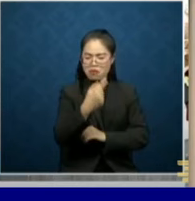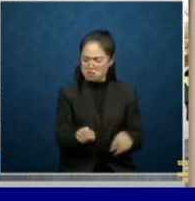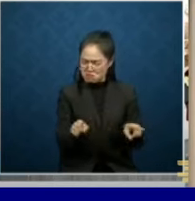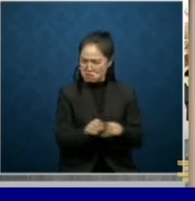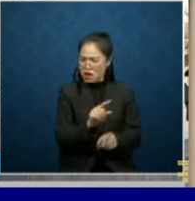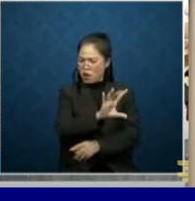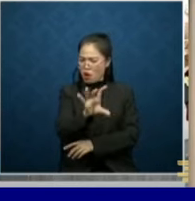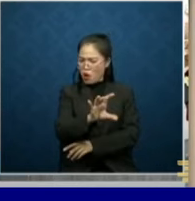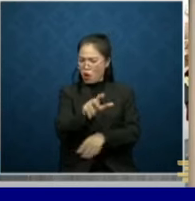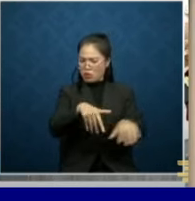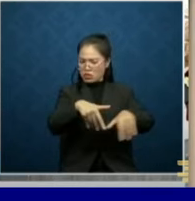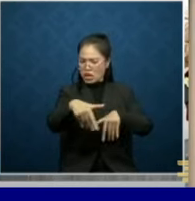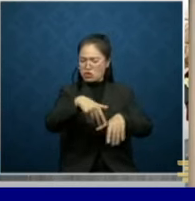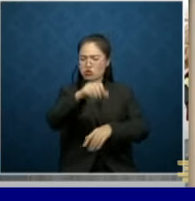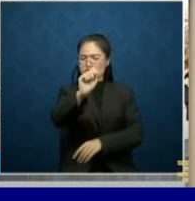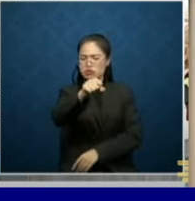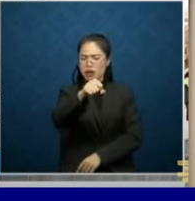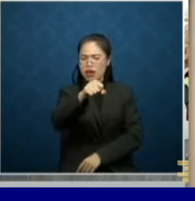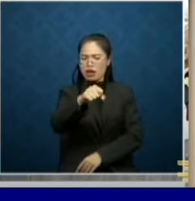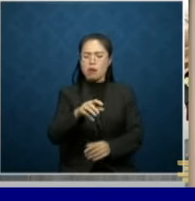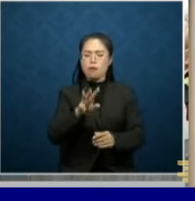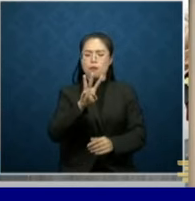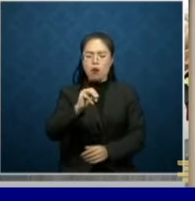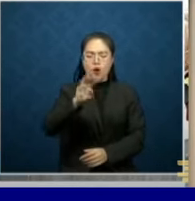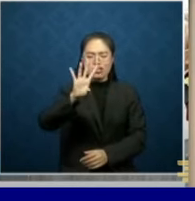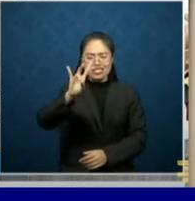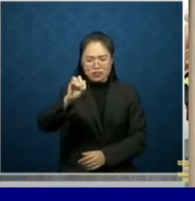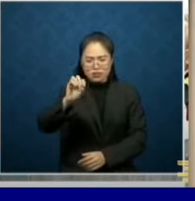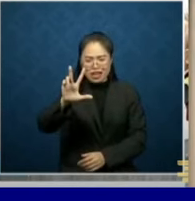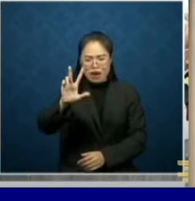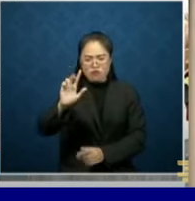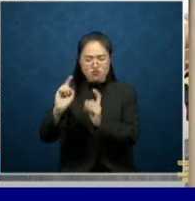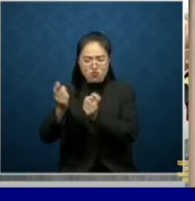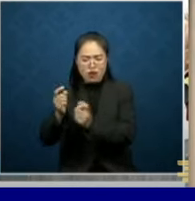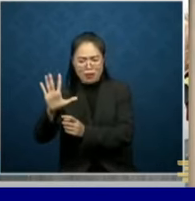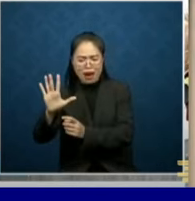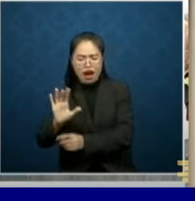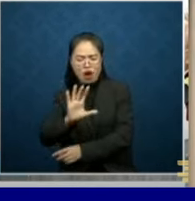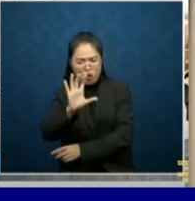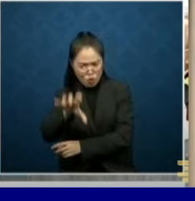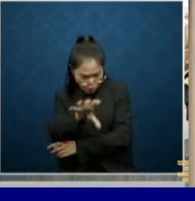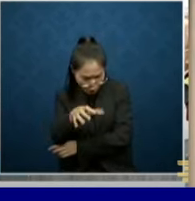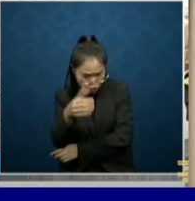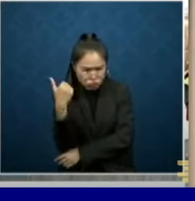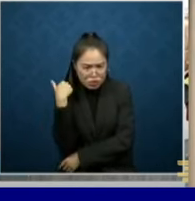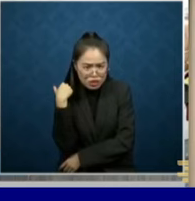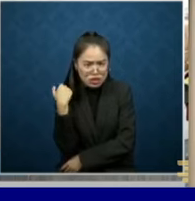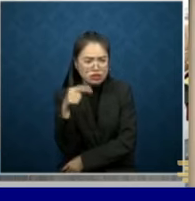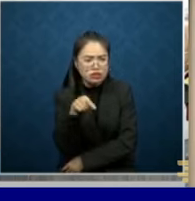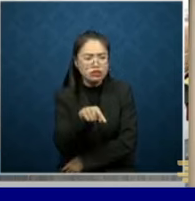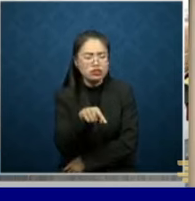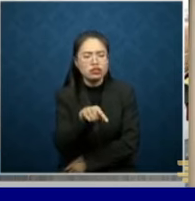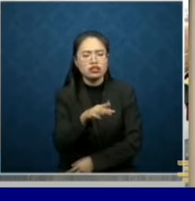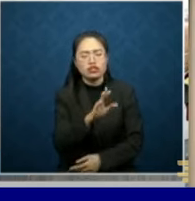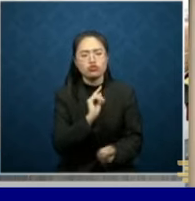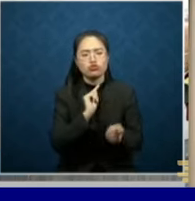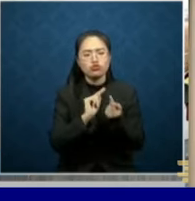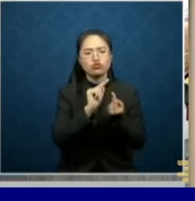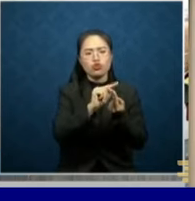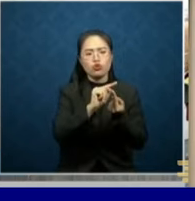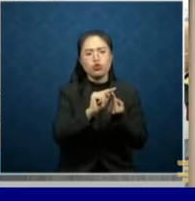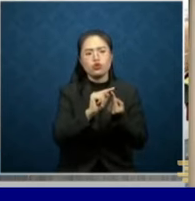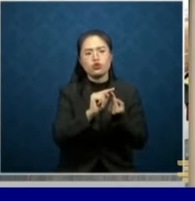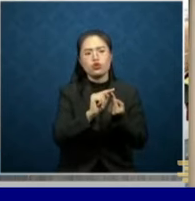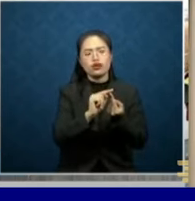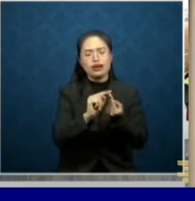งหรือเปล่ามาตรา73วรรค5พ.ร.บ.เลือกตั้งอย่างนี้เป็นหลอกลวงหรือเปล่าอันที่3คือความคุ้มค่า